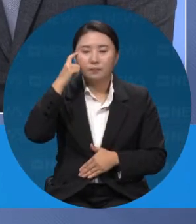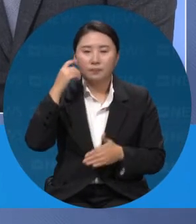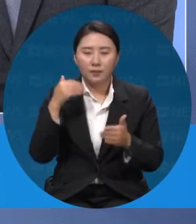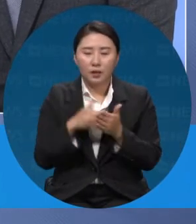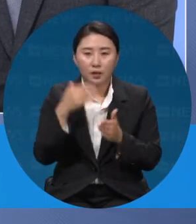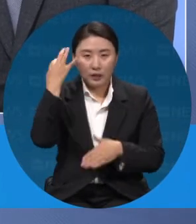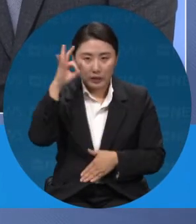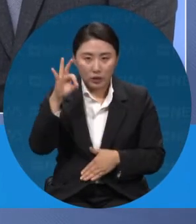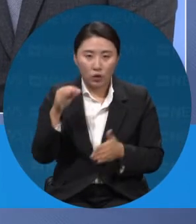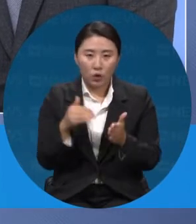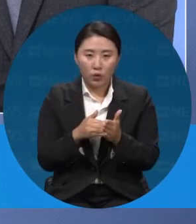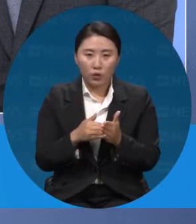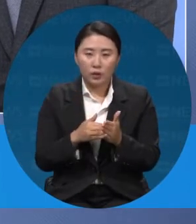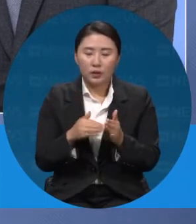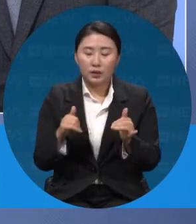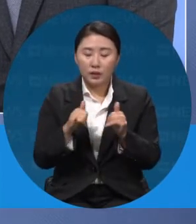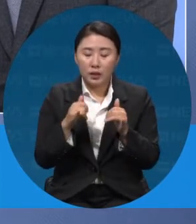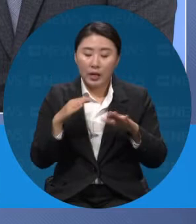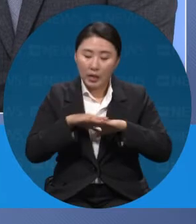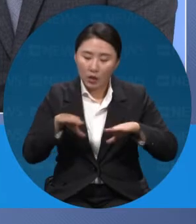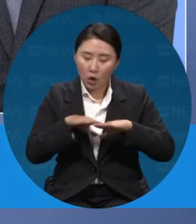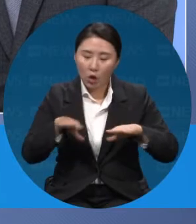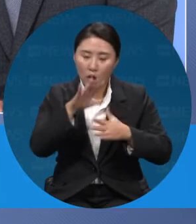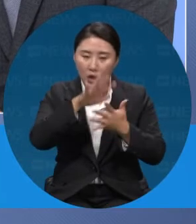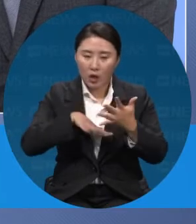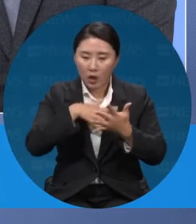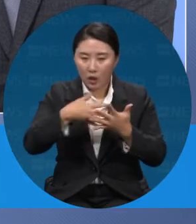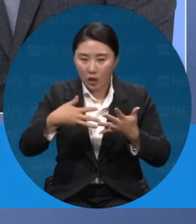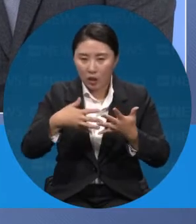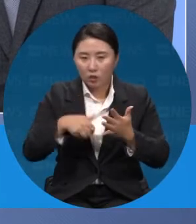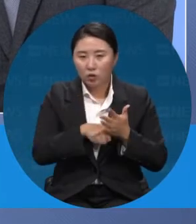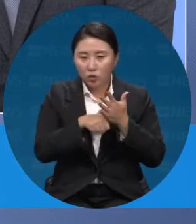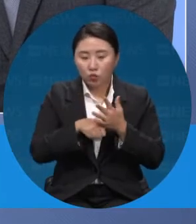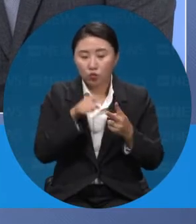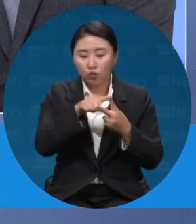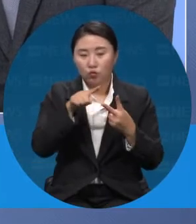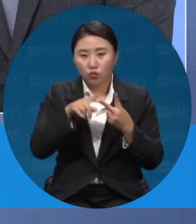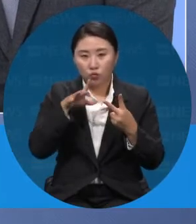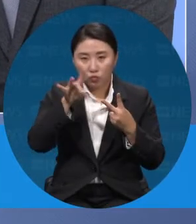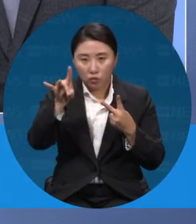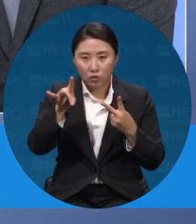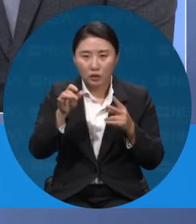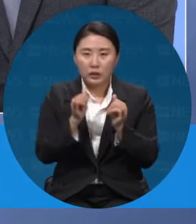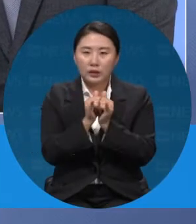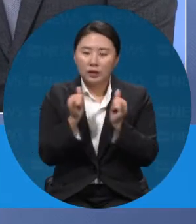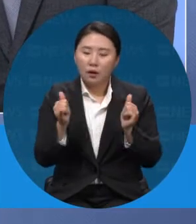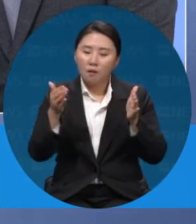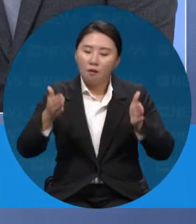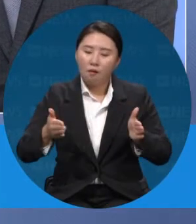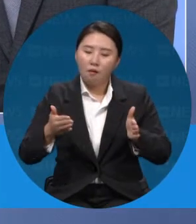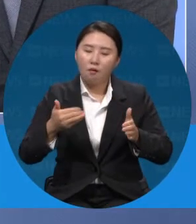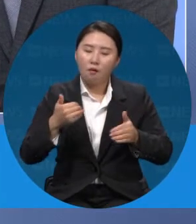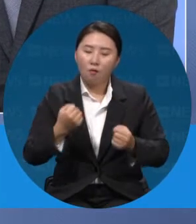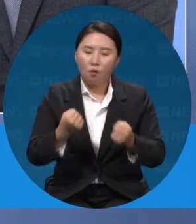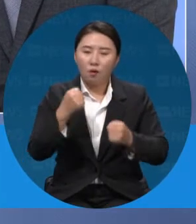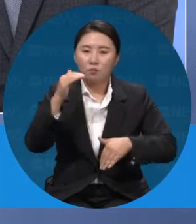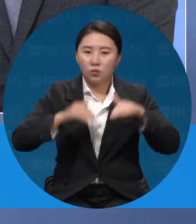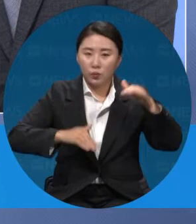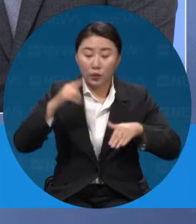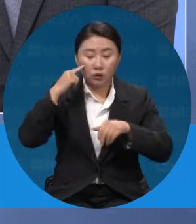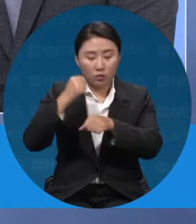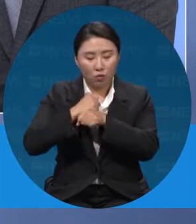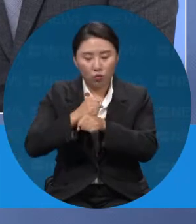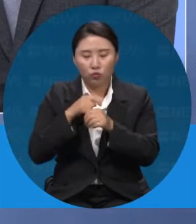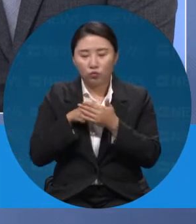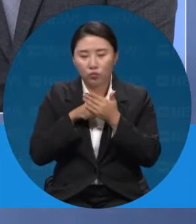4 인종차별 문제를 해결하겠다 내용이 담긴 결의한 2권도 채택해 했는데요 또 인 중간 건강 불평등에 대한 연구도